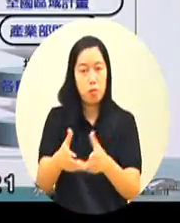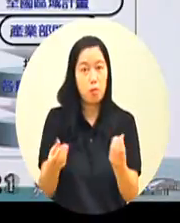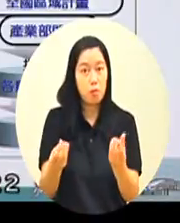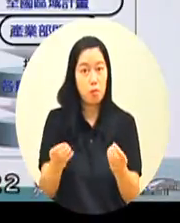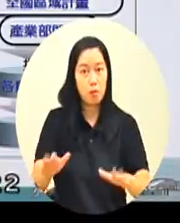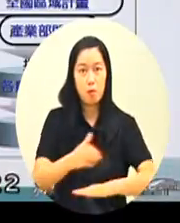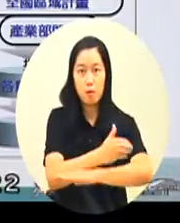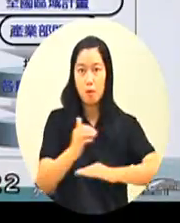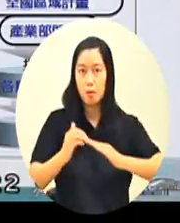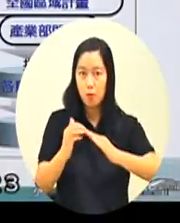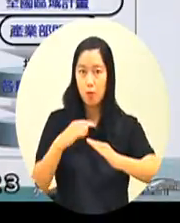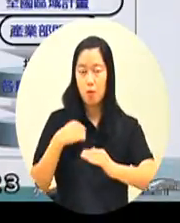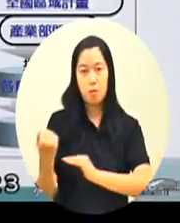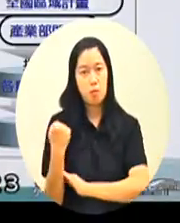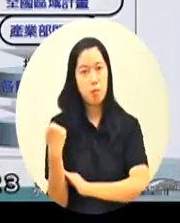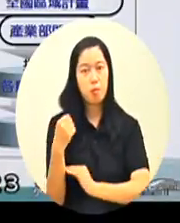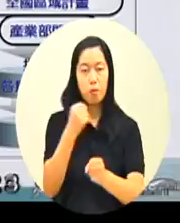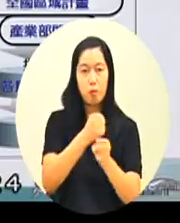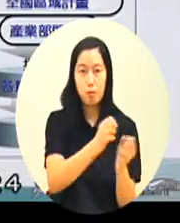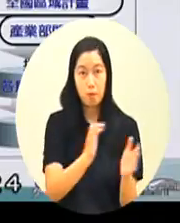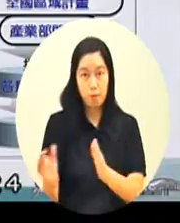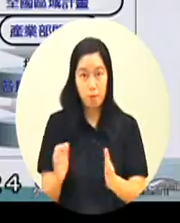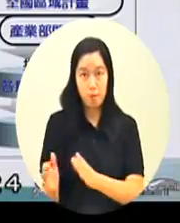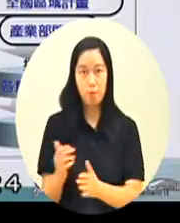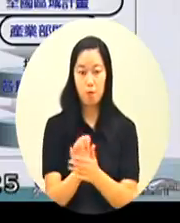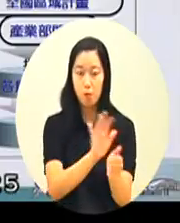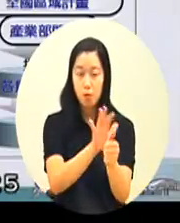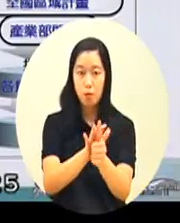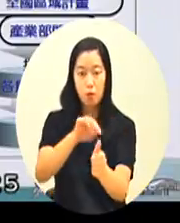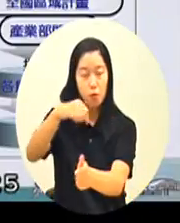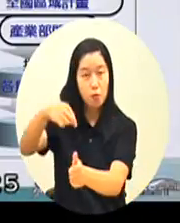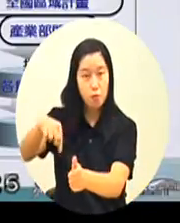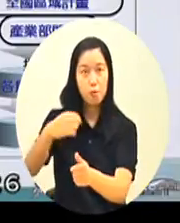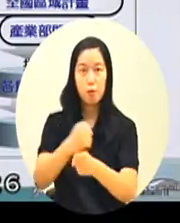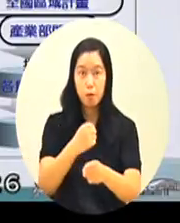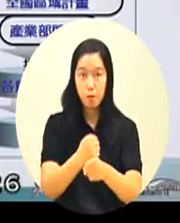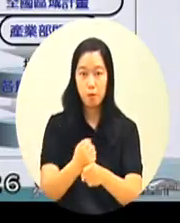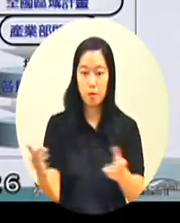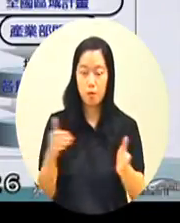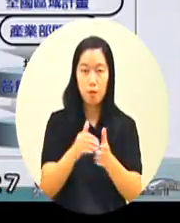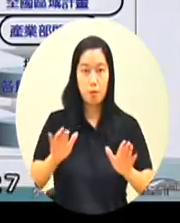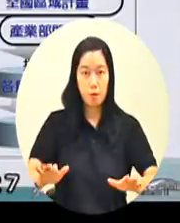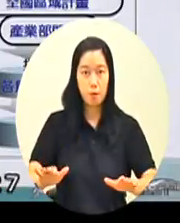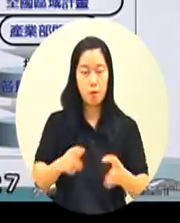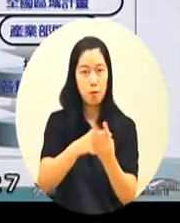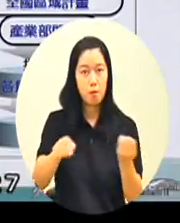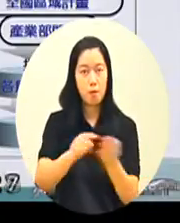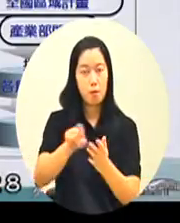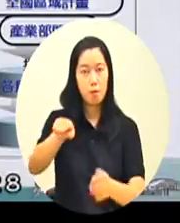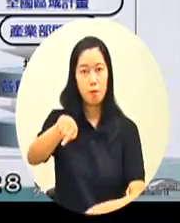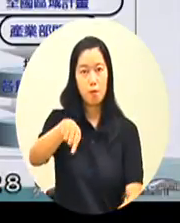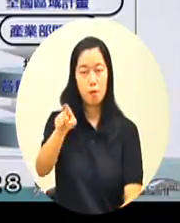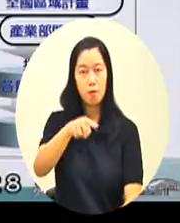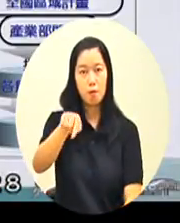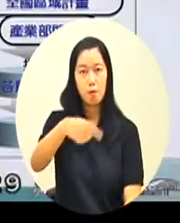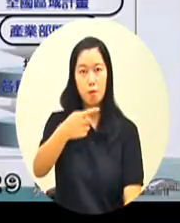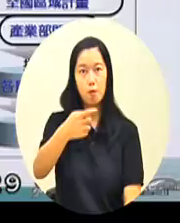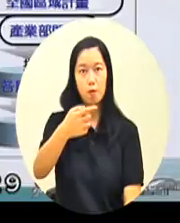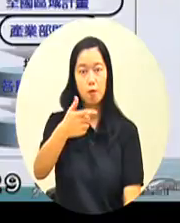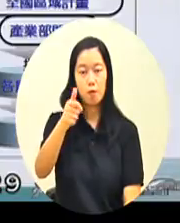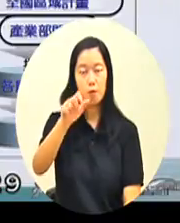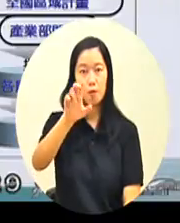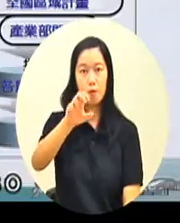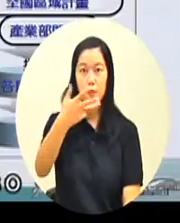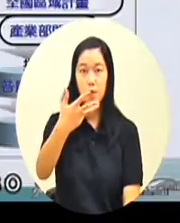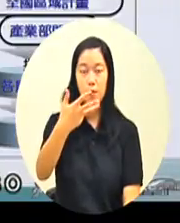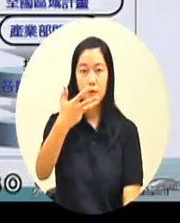在办理未登工厂的那个辅导的工作。那到目前为止呢，总共有1578家来申请，那已